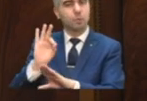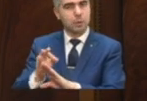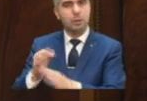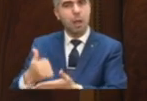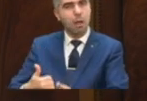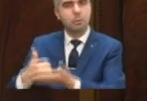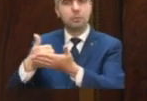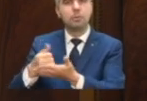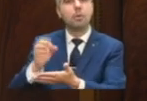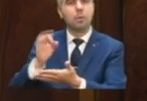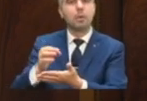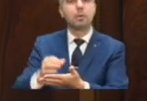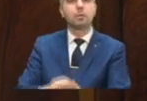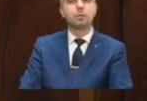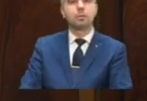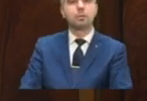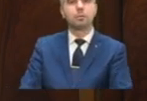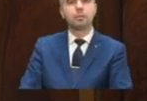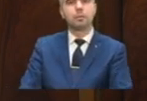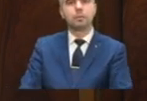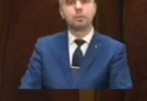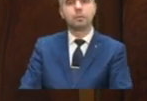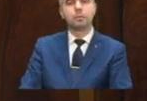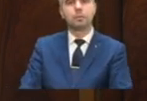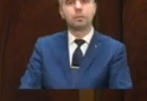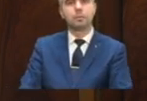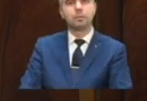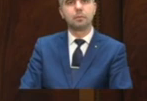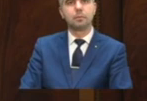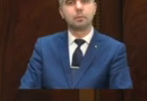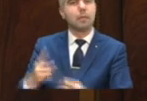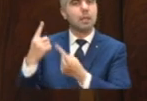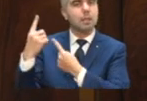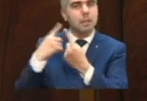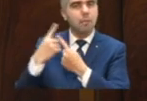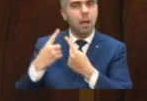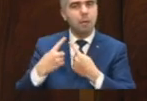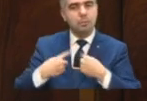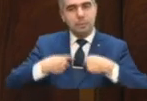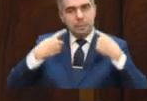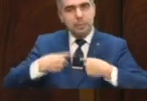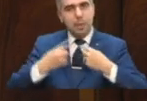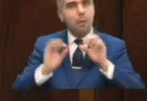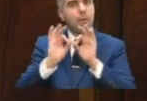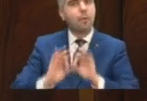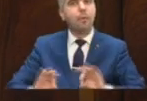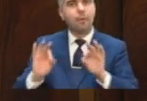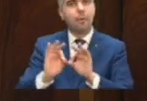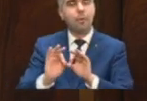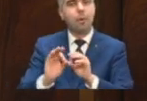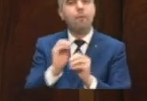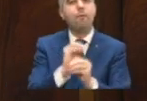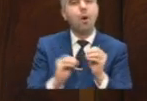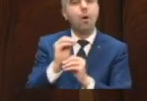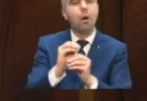ببلادنا قادين بها. اذا ملي كنسمع الجهاز ديال التنفس ما نقدوش عليه، غنقدو عليه ونفوتوه